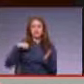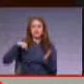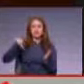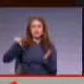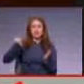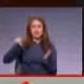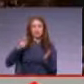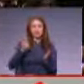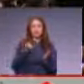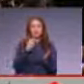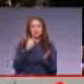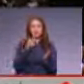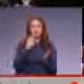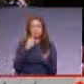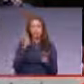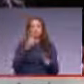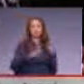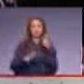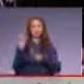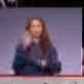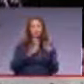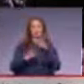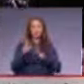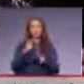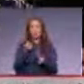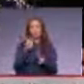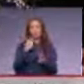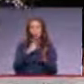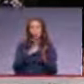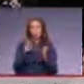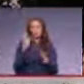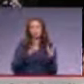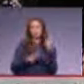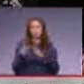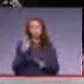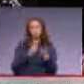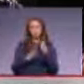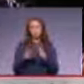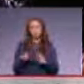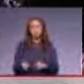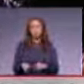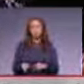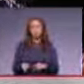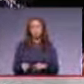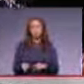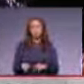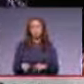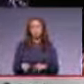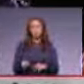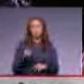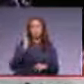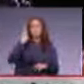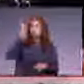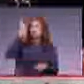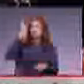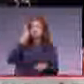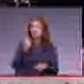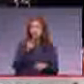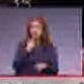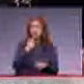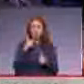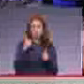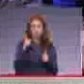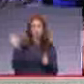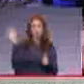اللي هو الادويه المغشوشه واللي تاخد حبايه من حاجه بتاعه بره قصاد 10